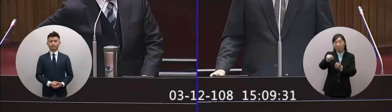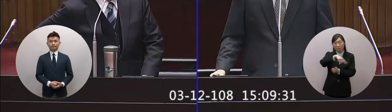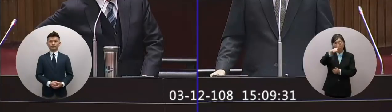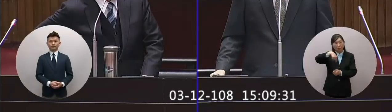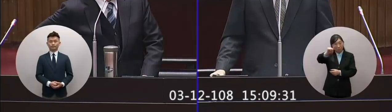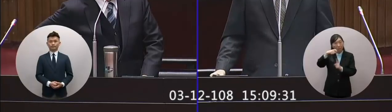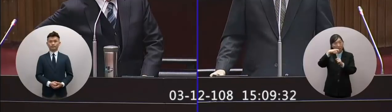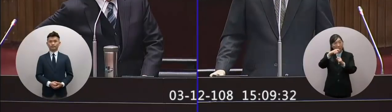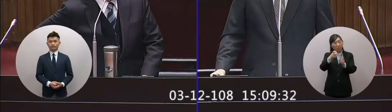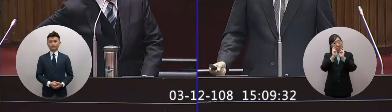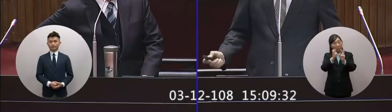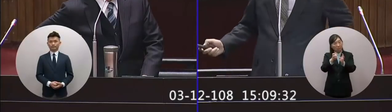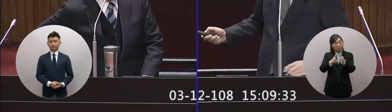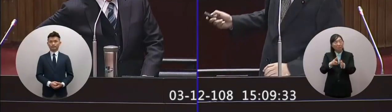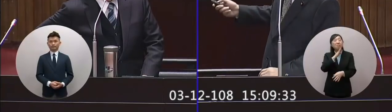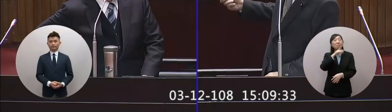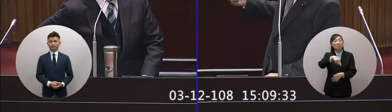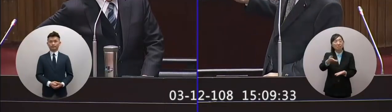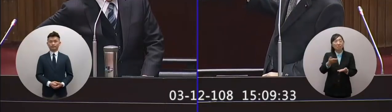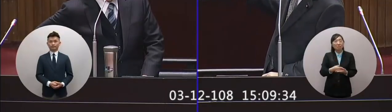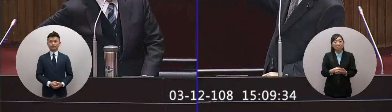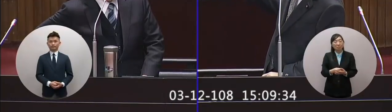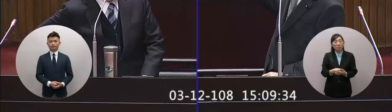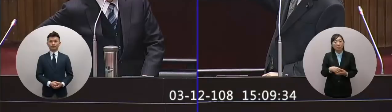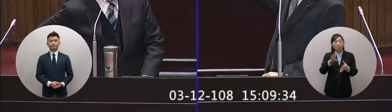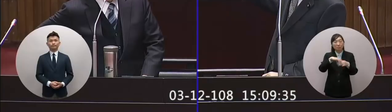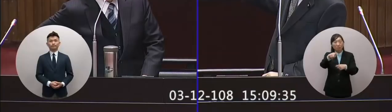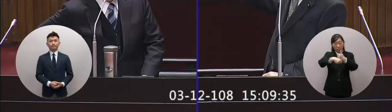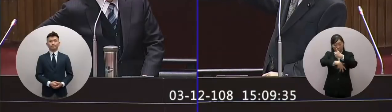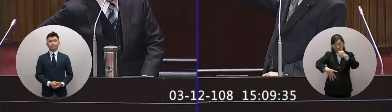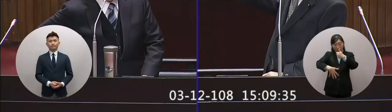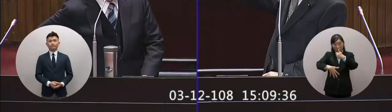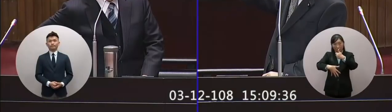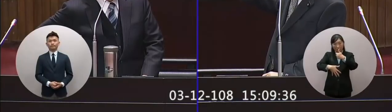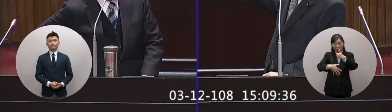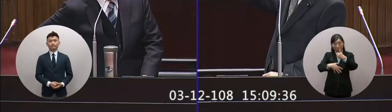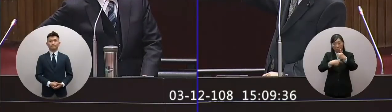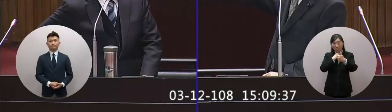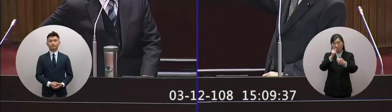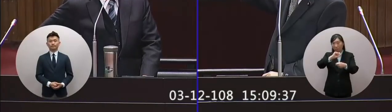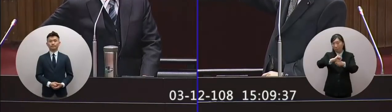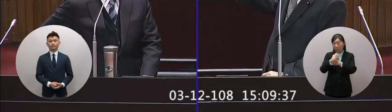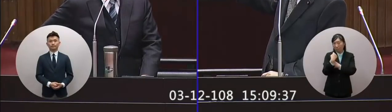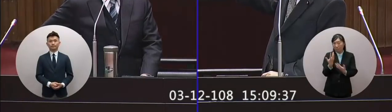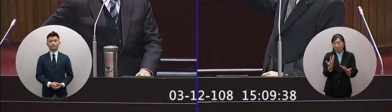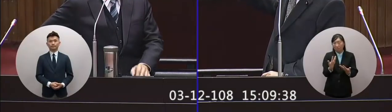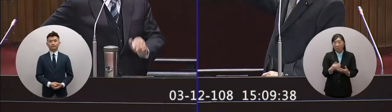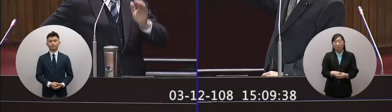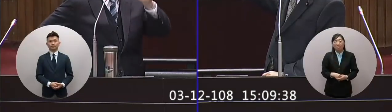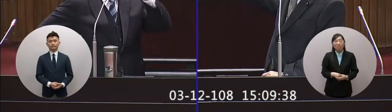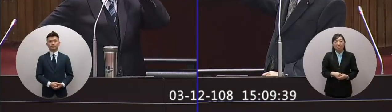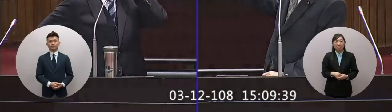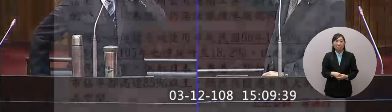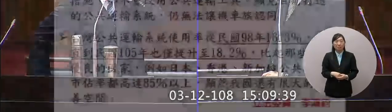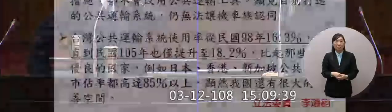要共同要努力的。那公共运输的系统是如何来加强？可是公共运输